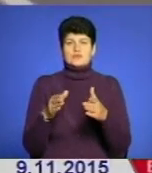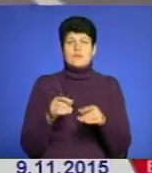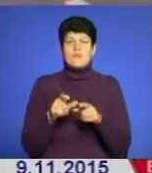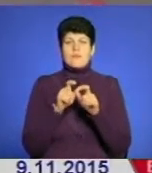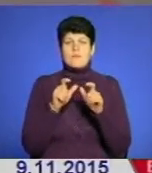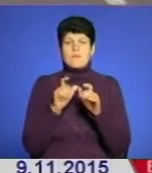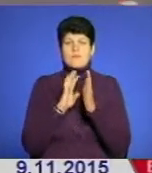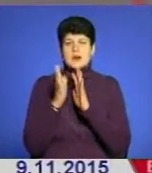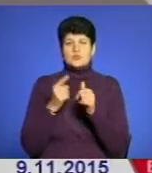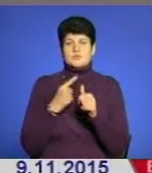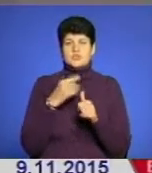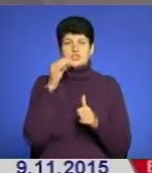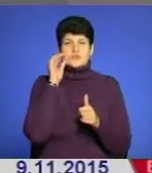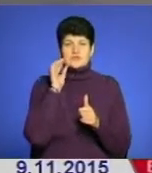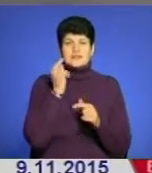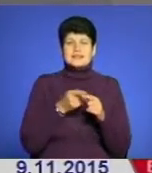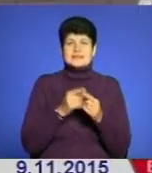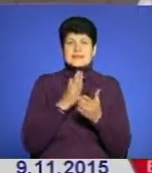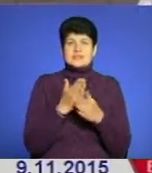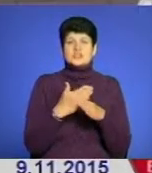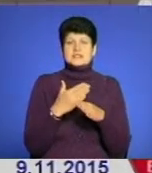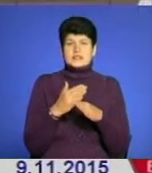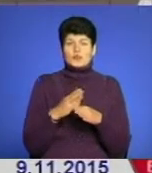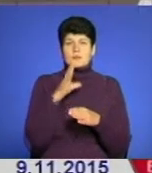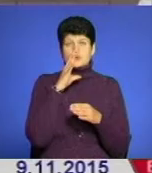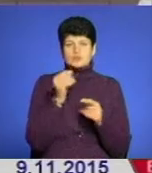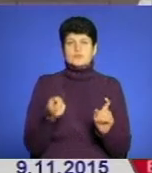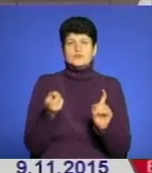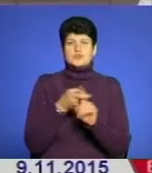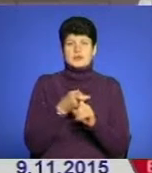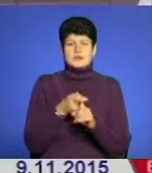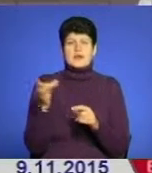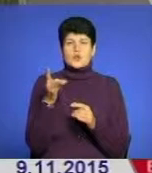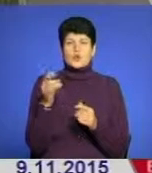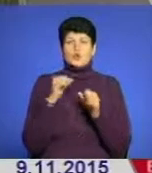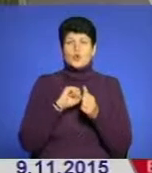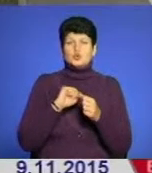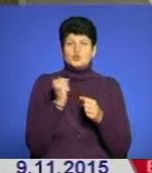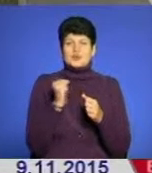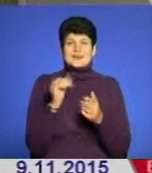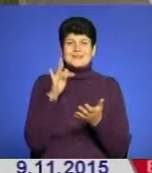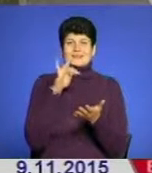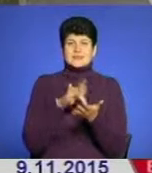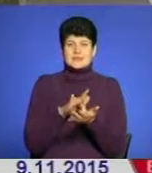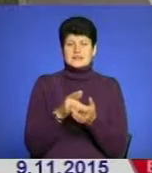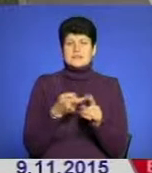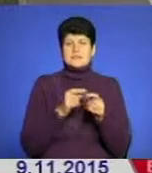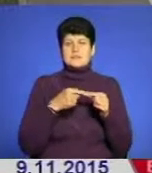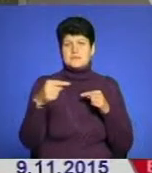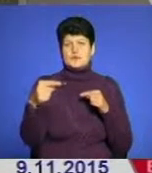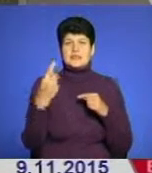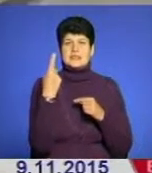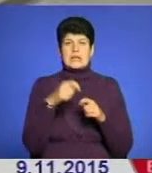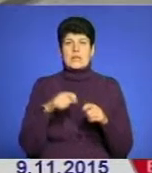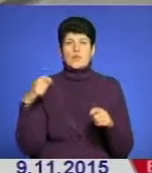Ставу. Ця доріжка є частиною веломаршруту, що сполучатиме район Дружба з центром. Наразі її протяжність сягає близько